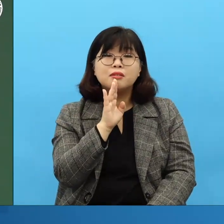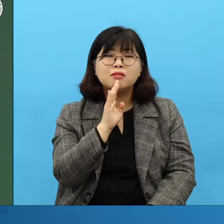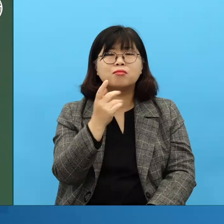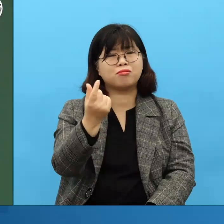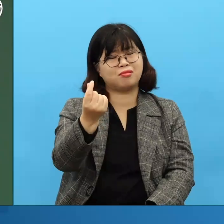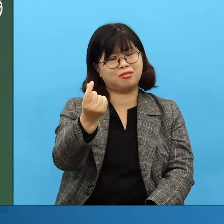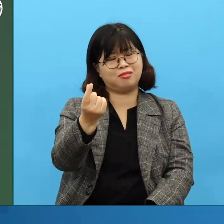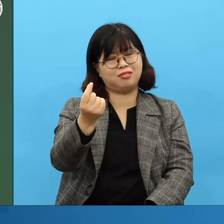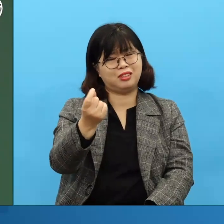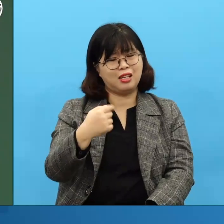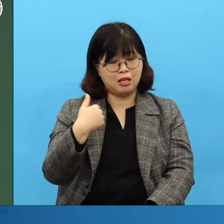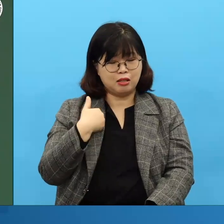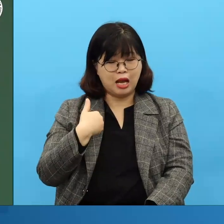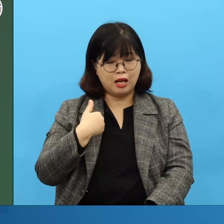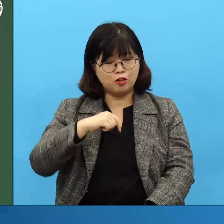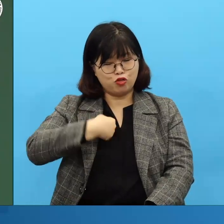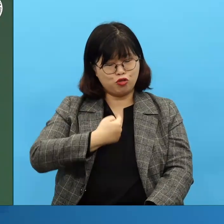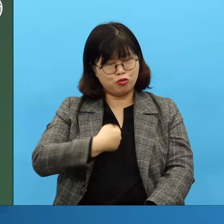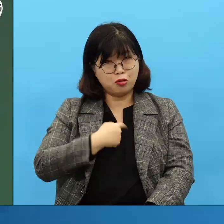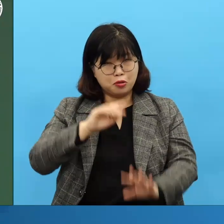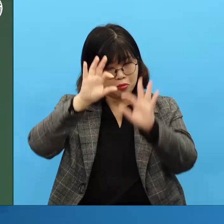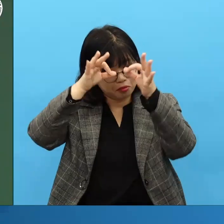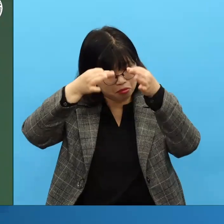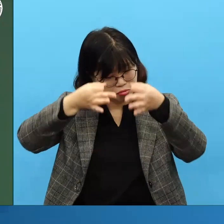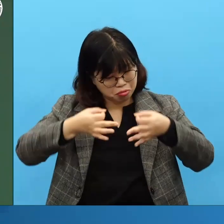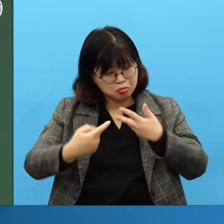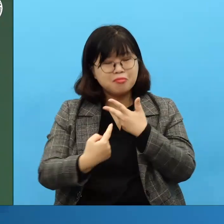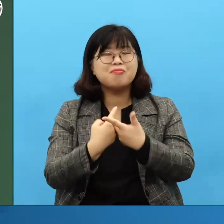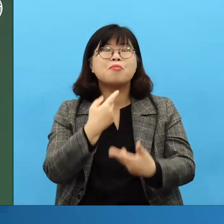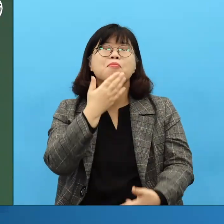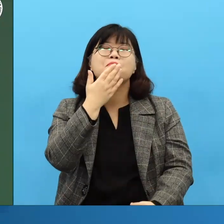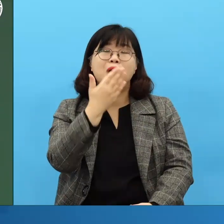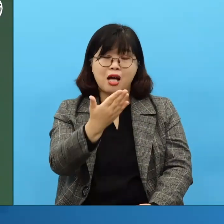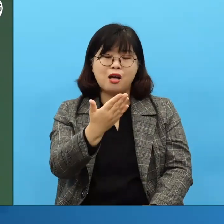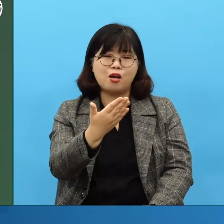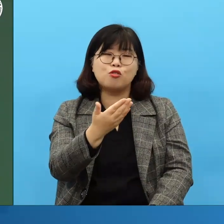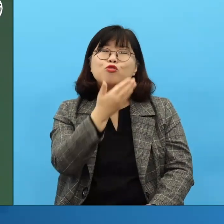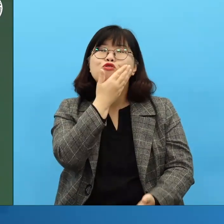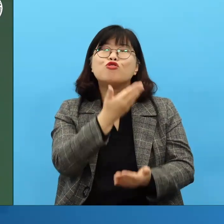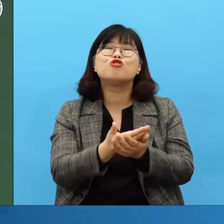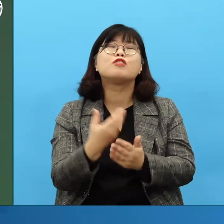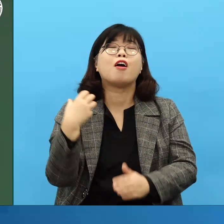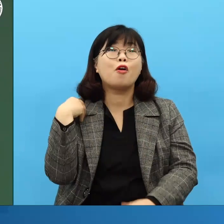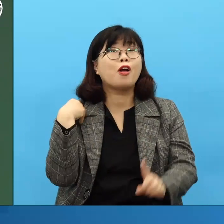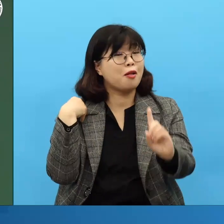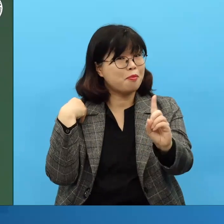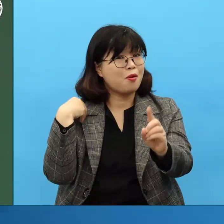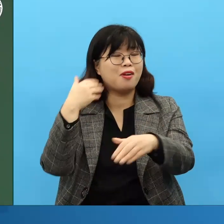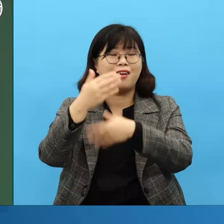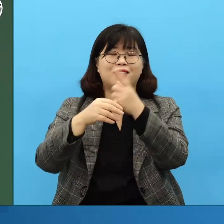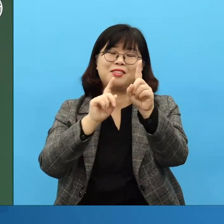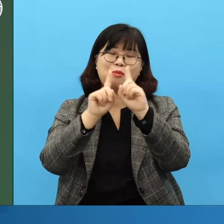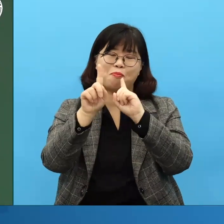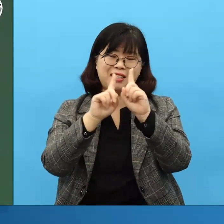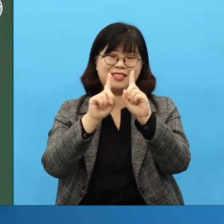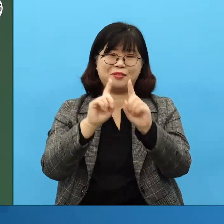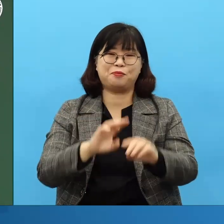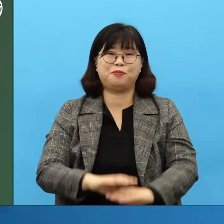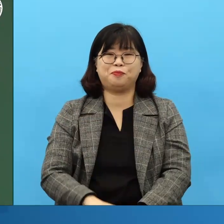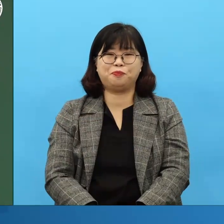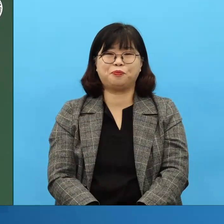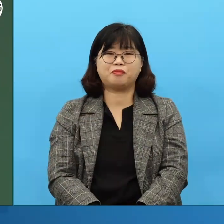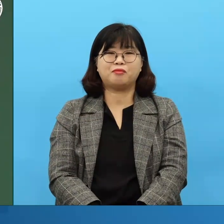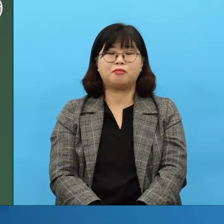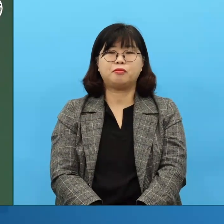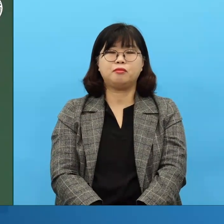중요한 답이 됩니다. In the same way, this word illuminates us. It helps us to see ourselves correctly. 뭐 그렇다면 말씀하고 내가 별로